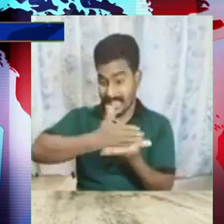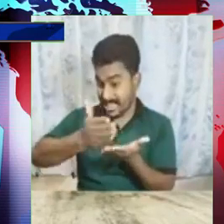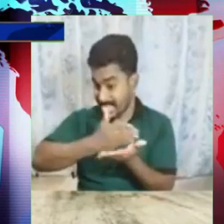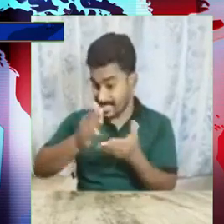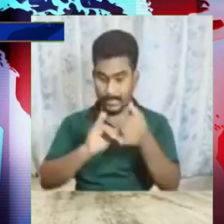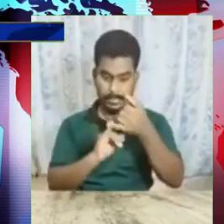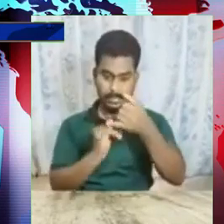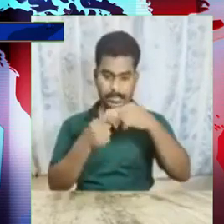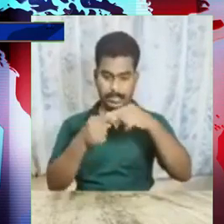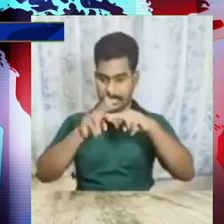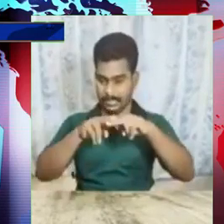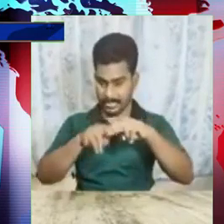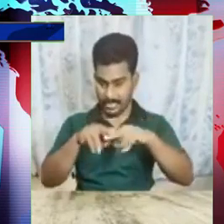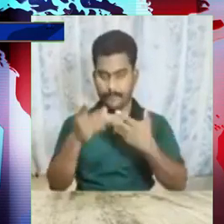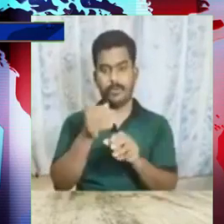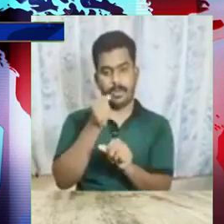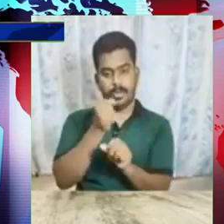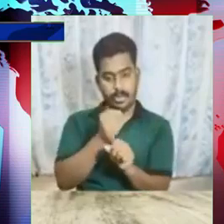സംസ്ഥാനത്തുള്ള അതിഥി തൊഴിലാളികളിൽ